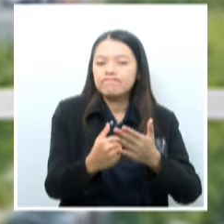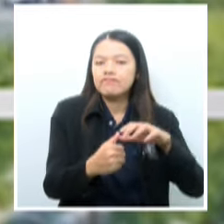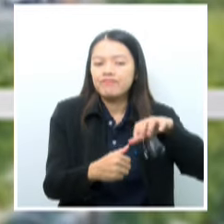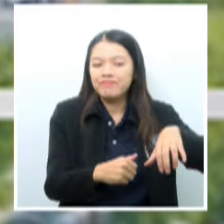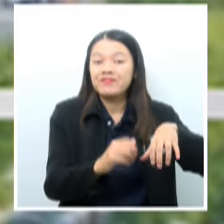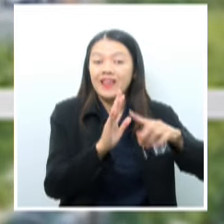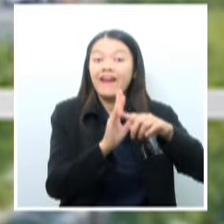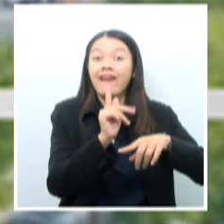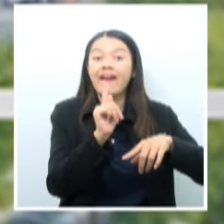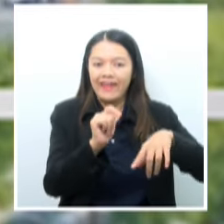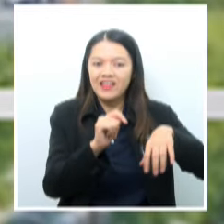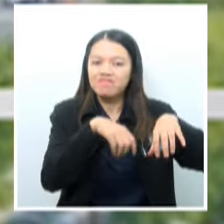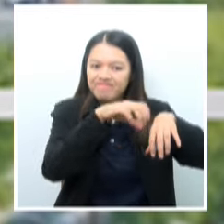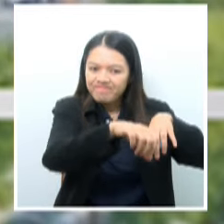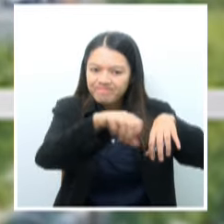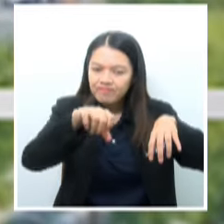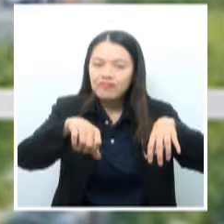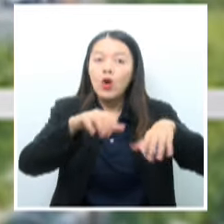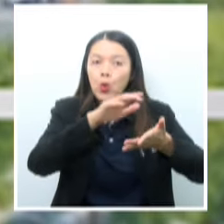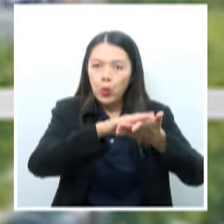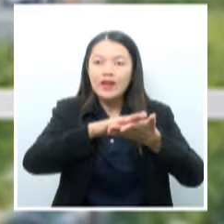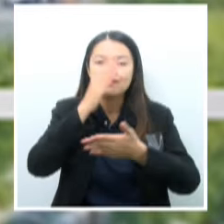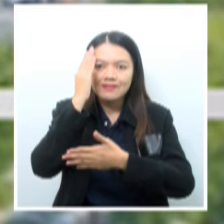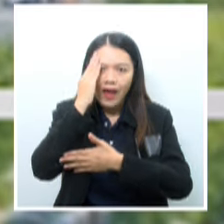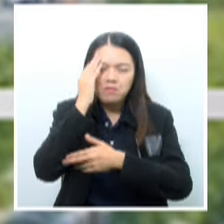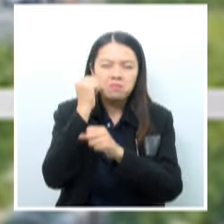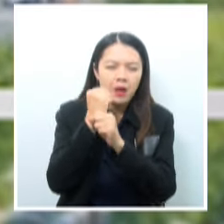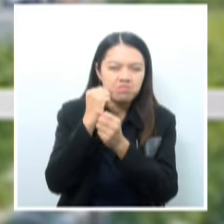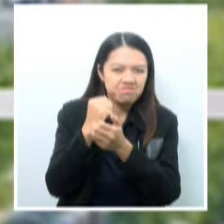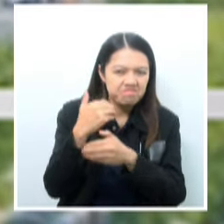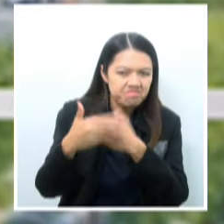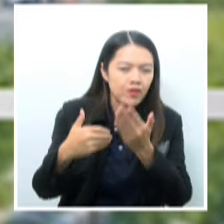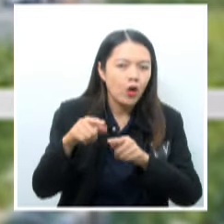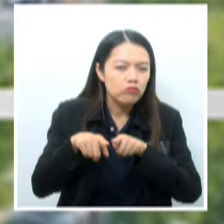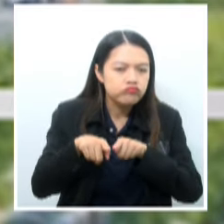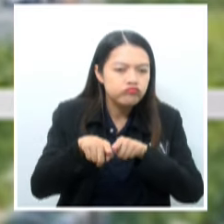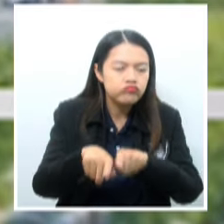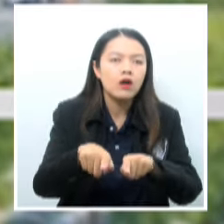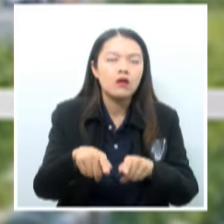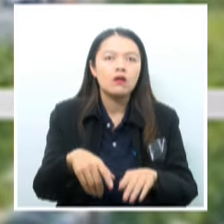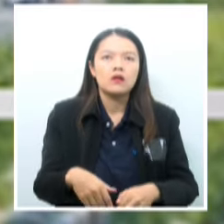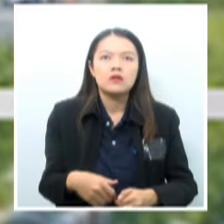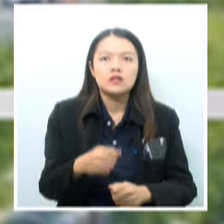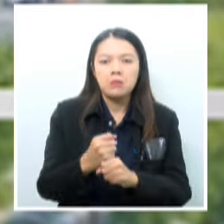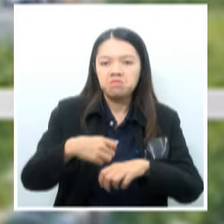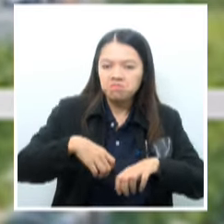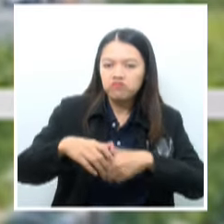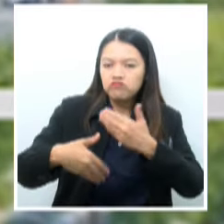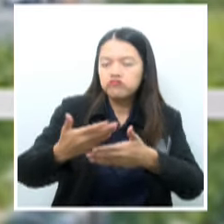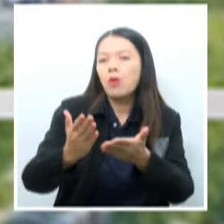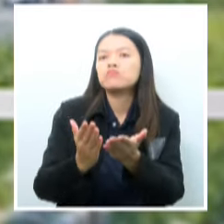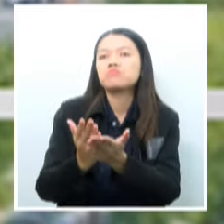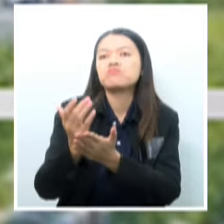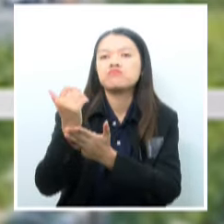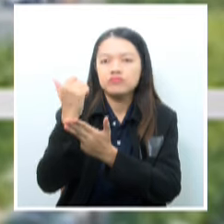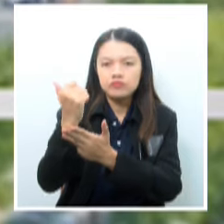างโรงเรียนเองเนี่ยได้รับรู้รับทราบเพื่อเป็นการขับเคลื่อนร่วมกันนะคะให้การดำเนินการได้มีความ บรรลุผล